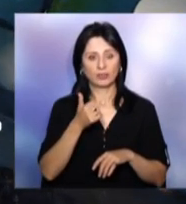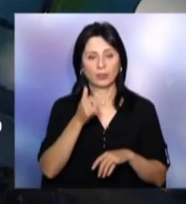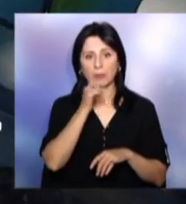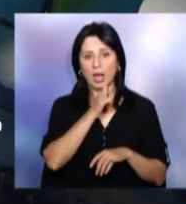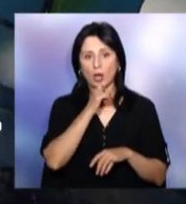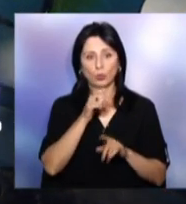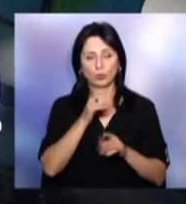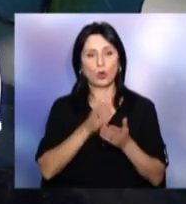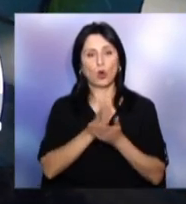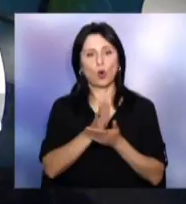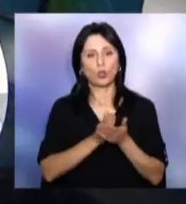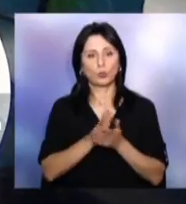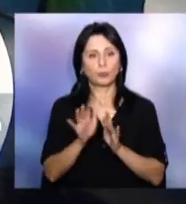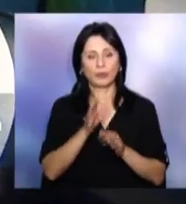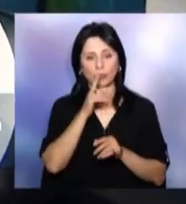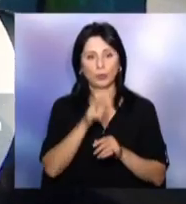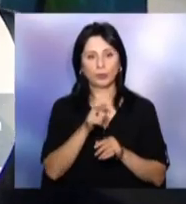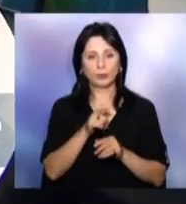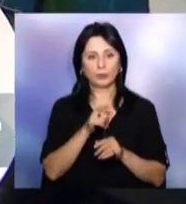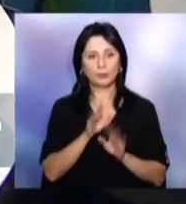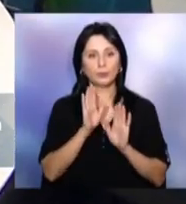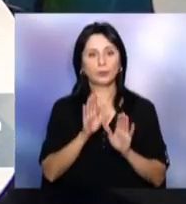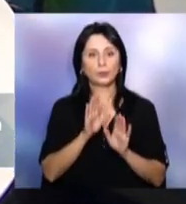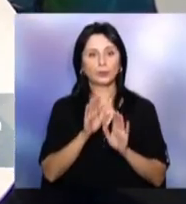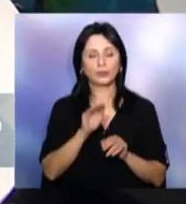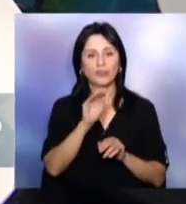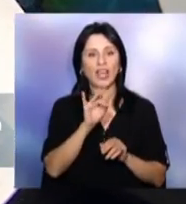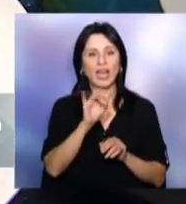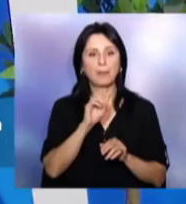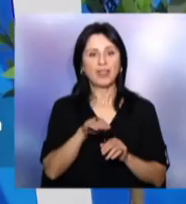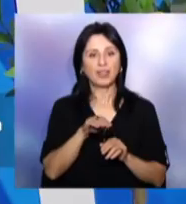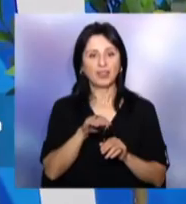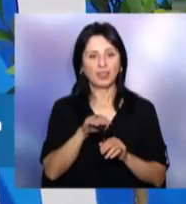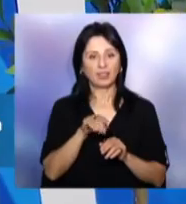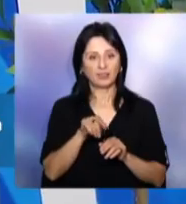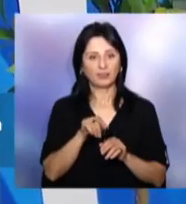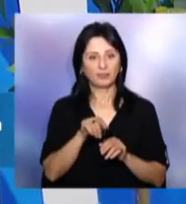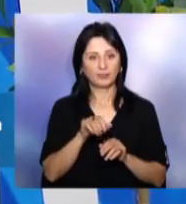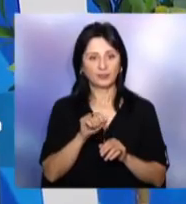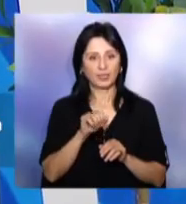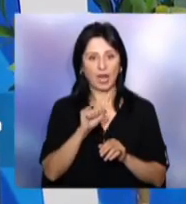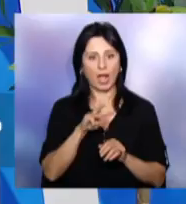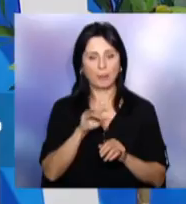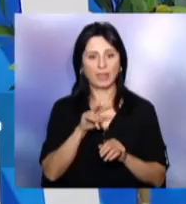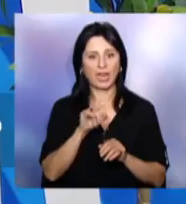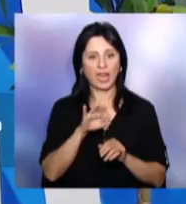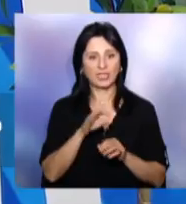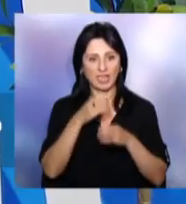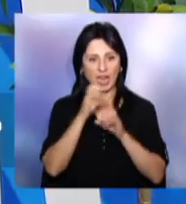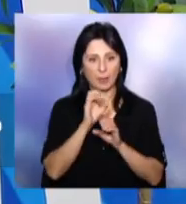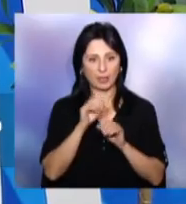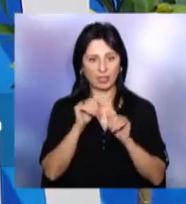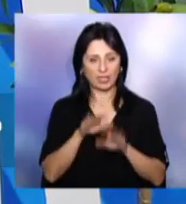ფარულად, განსაკუთრებით ქრონიკული მიმდინარეობის დროს, მხოლოდ ფერმენტული ცვლილება შეიძლება დავიჭიროთ, მაგალითად ამილაზეს ცვლილება